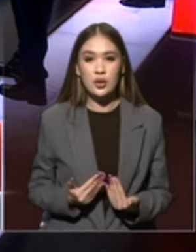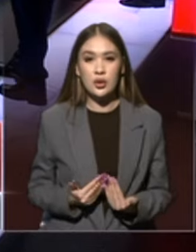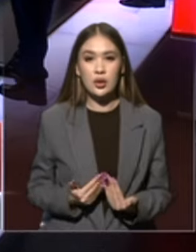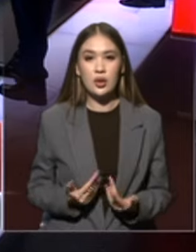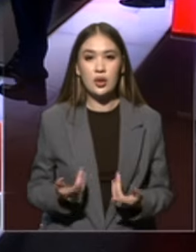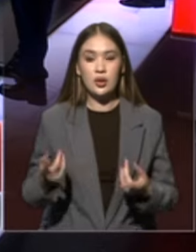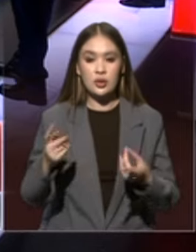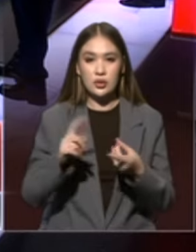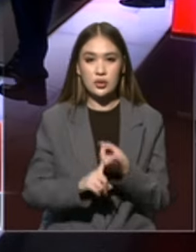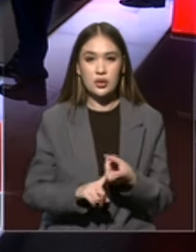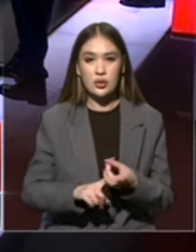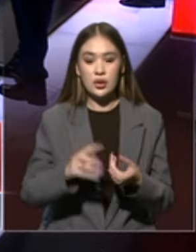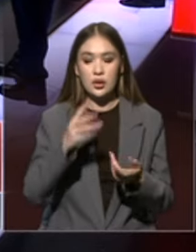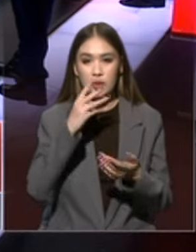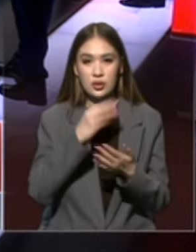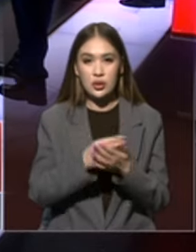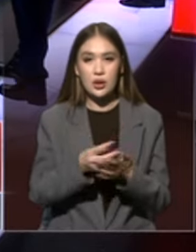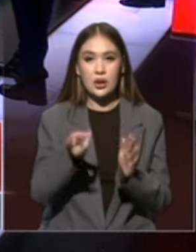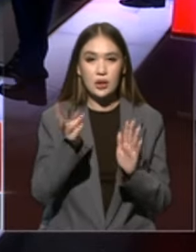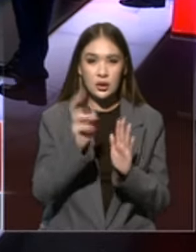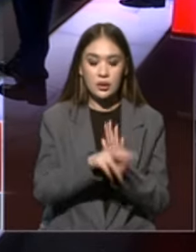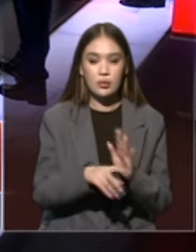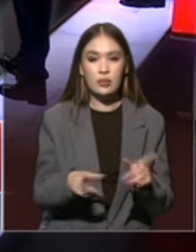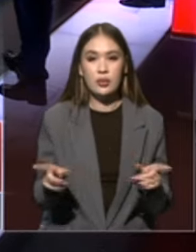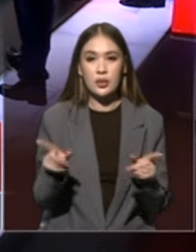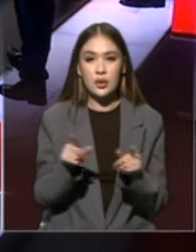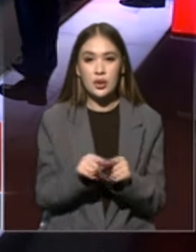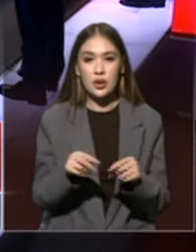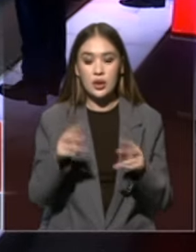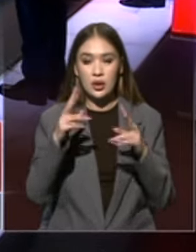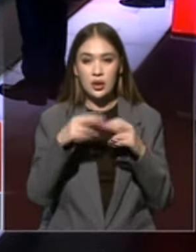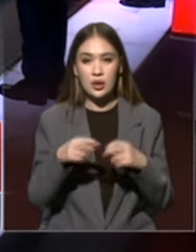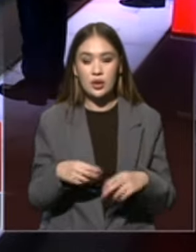кезде етене үйдің ішіне кіріп бірге қарап жүр.